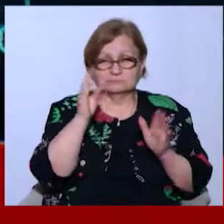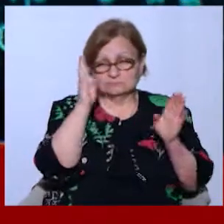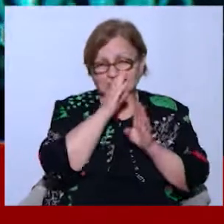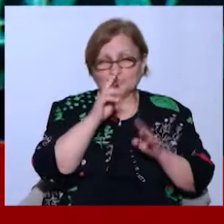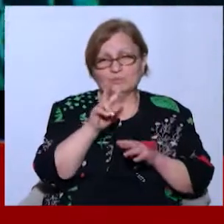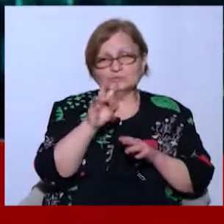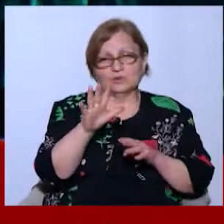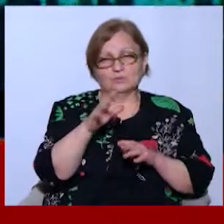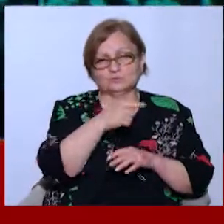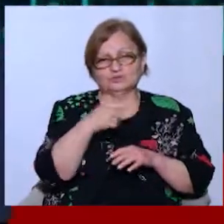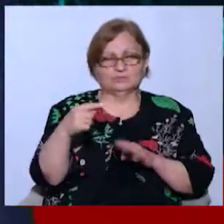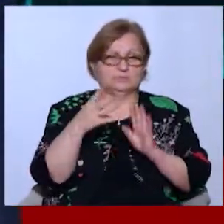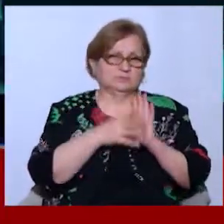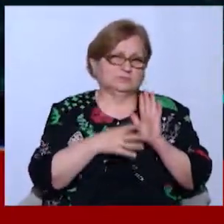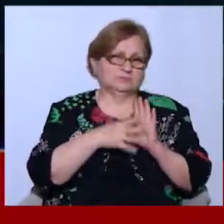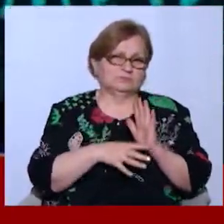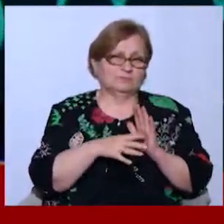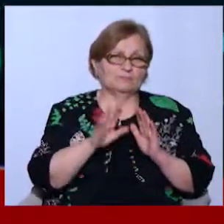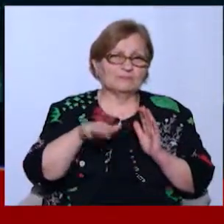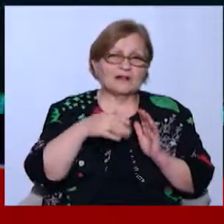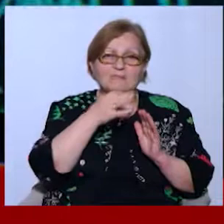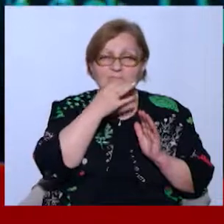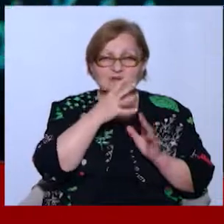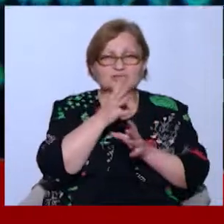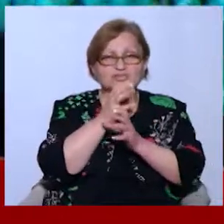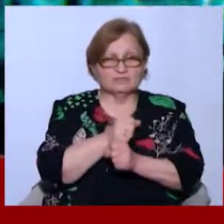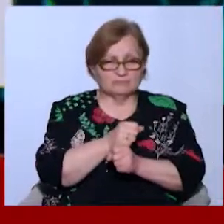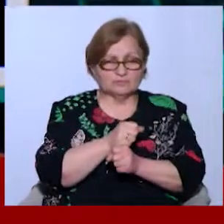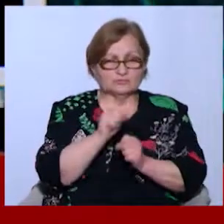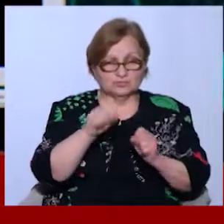არის 25-90, რომელიც რა თქმა უნდა მე შეგიძლიათ შეკვეცოთ.